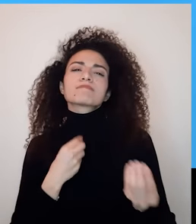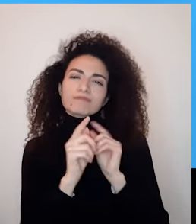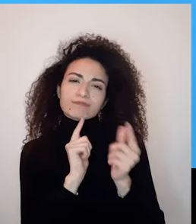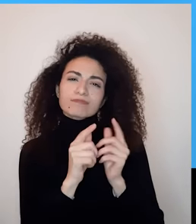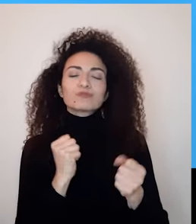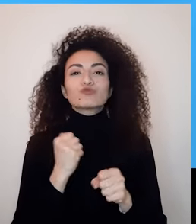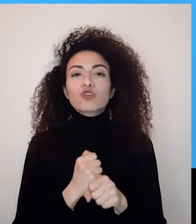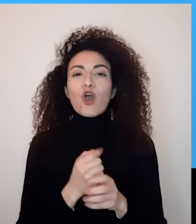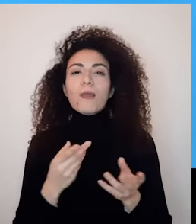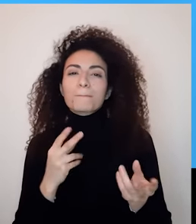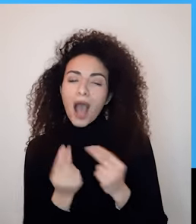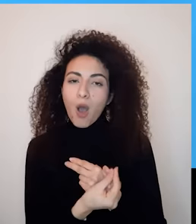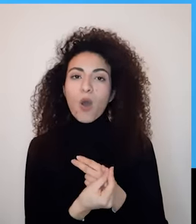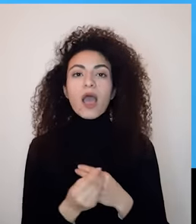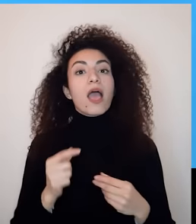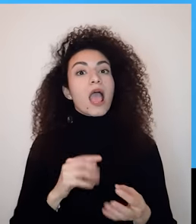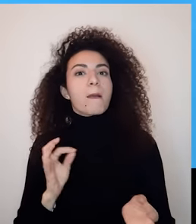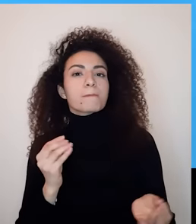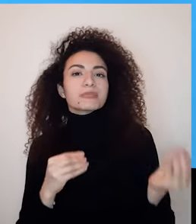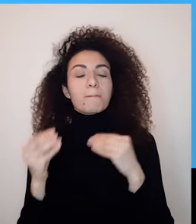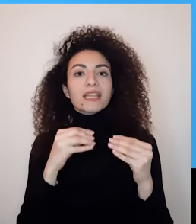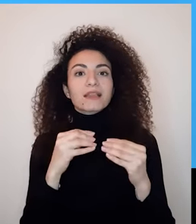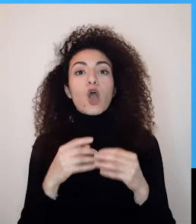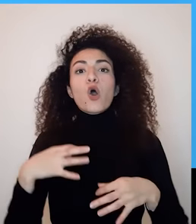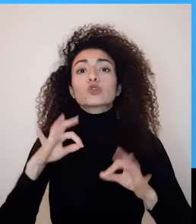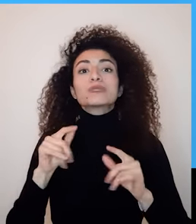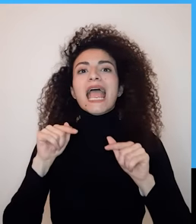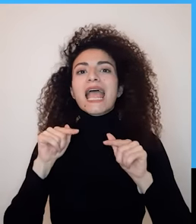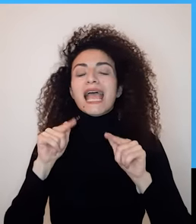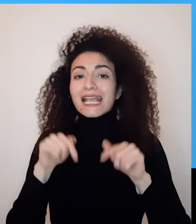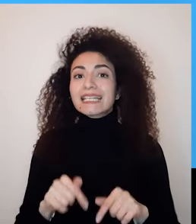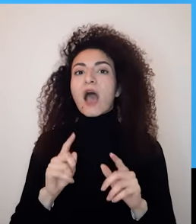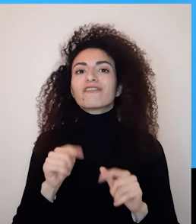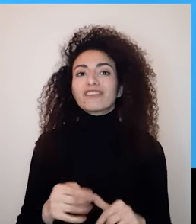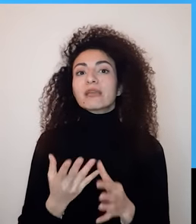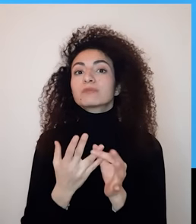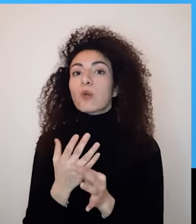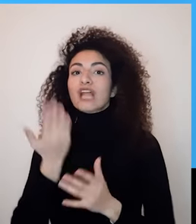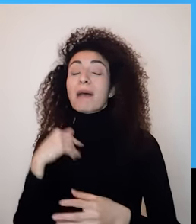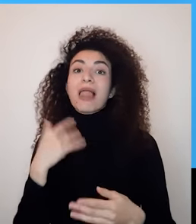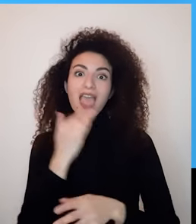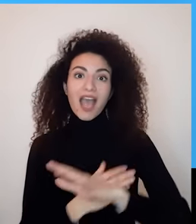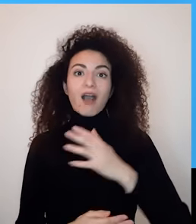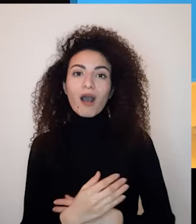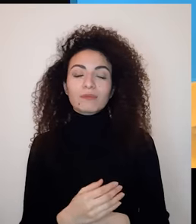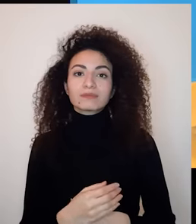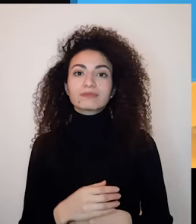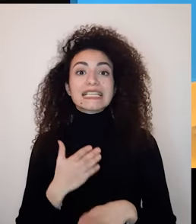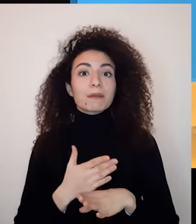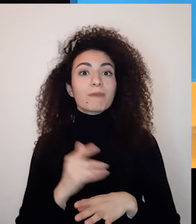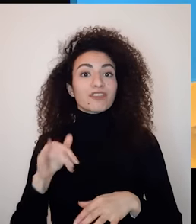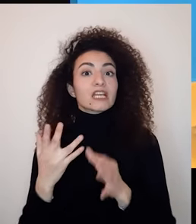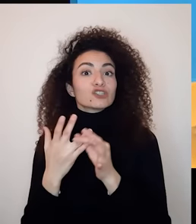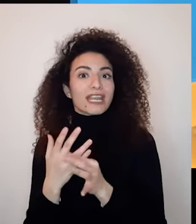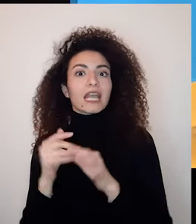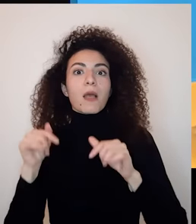تتصالح مع الواقع الجديد وتعيد ترميم الهوية الجنسية عندها. التحدي بيكون صعب كمان إذا كانت المرأة متزوجة، لأنه على